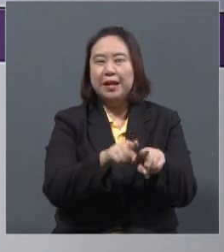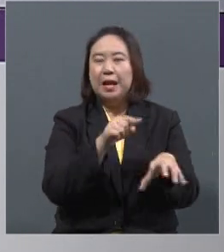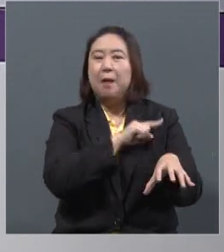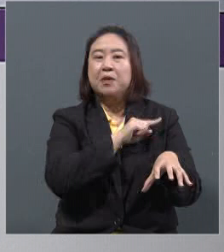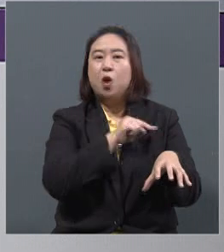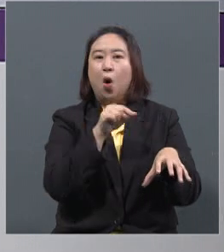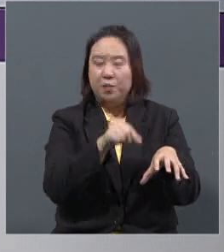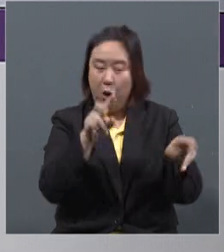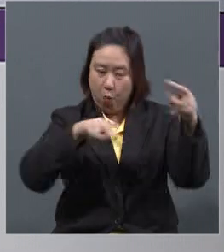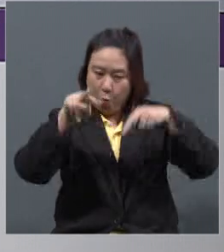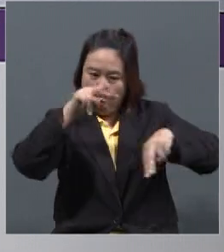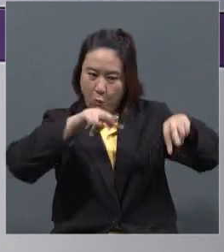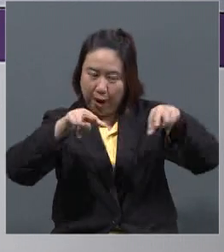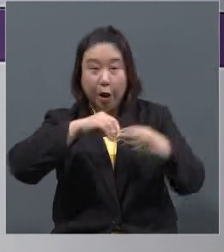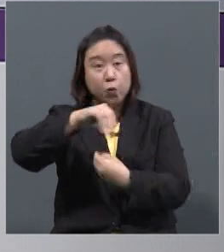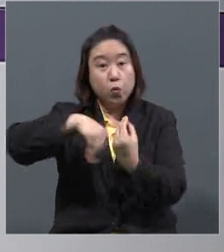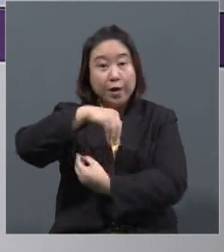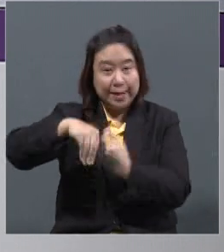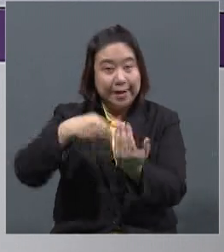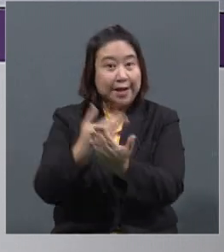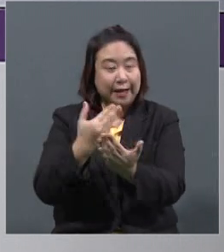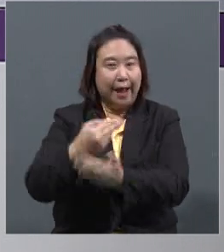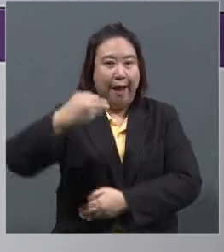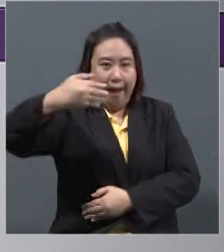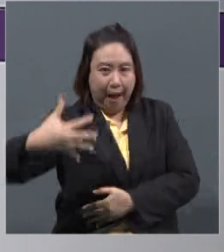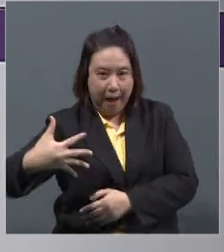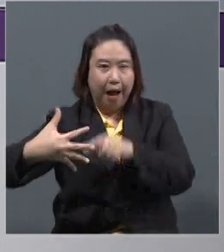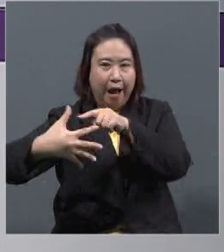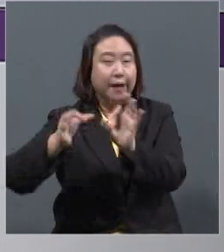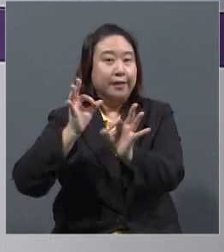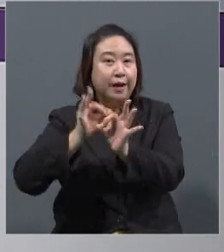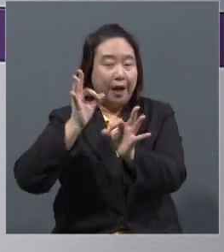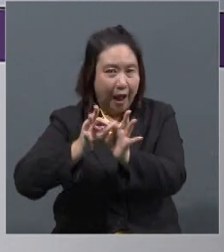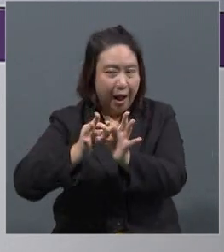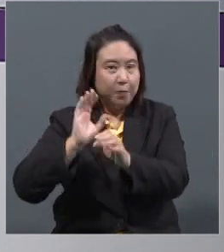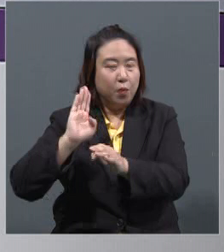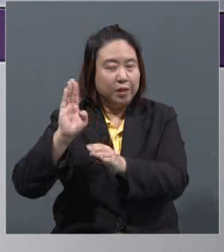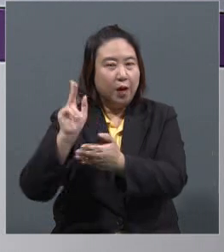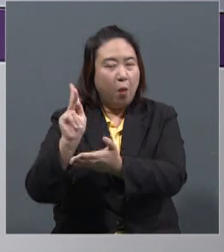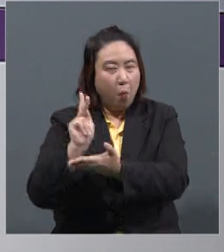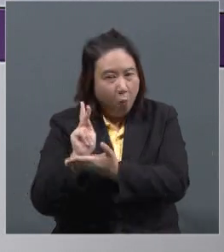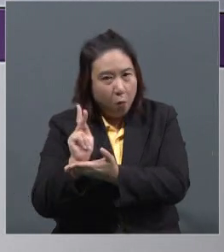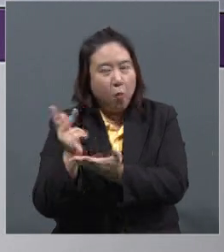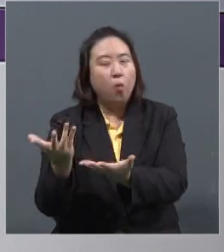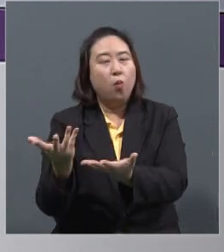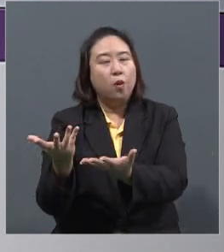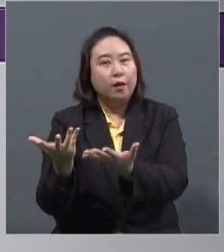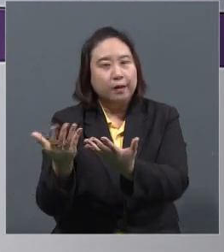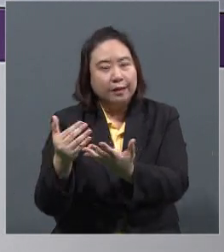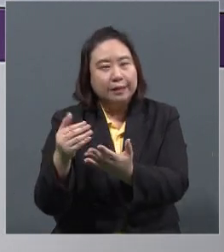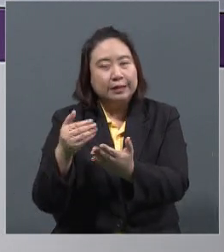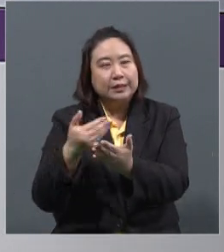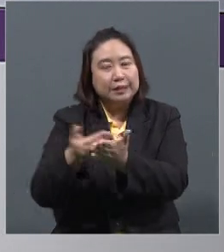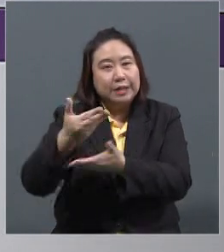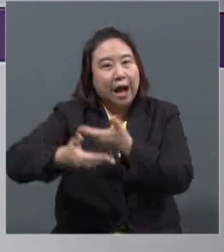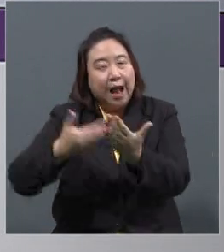ที่ในการกำกับดูแล5ธุรกิจการเงินก็คือธนาคารหลักทรัพย์สัญญาซื้อขายเงินตราต่างประเทศล่วงหน้าสินทรัพย์ดิ